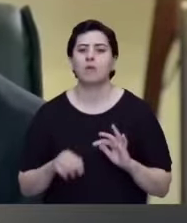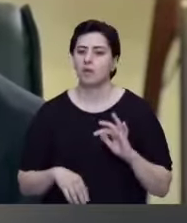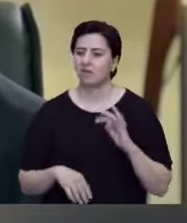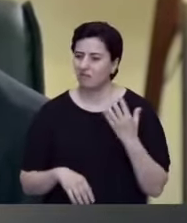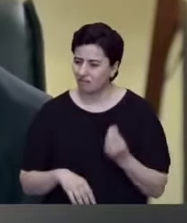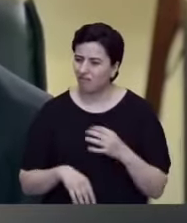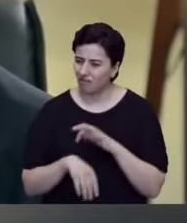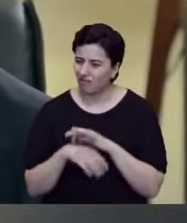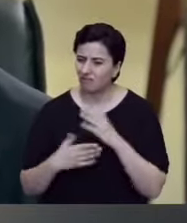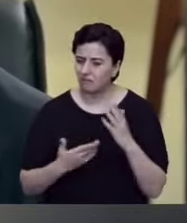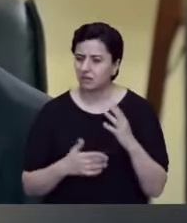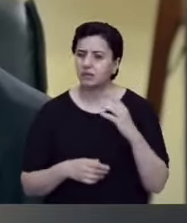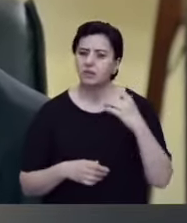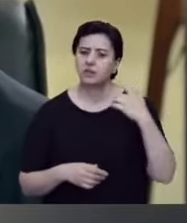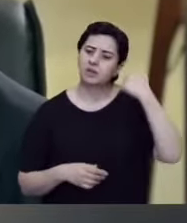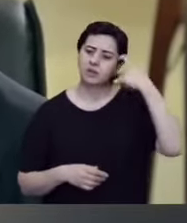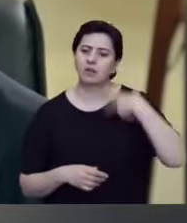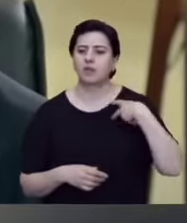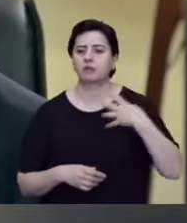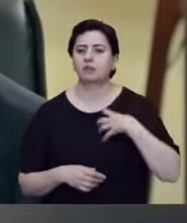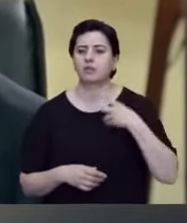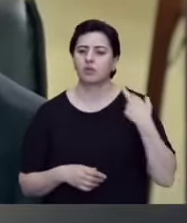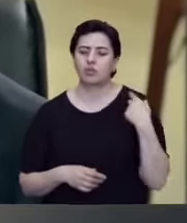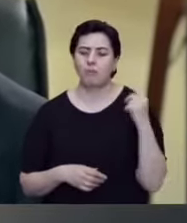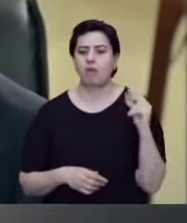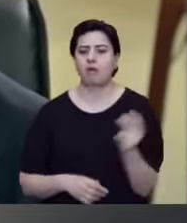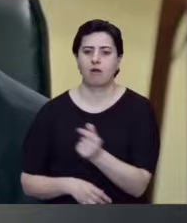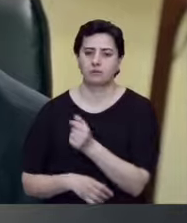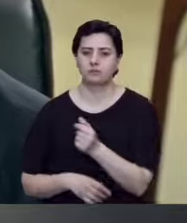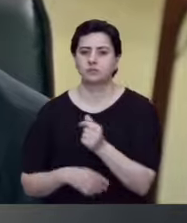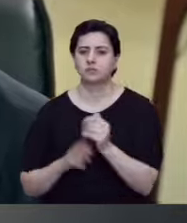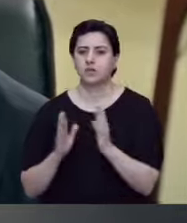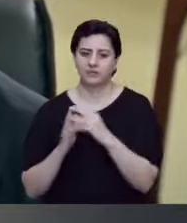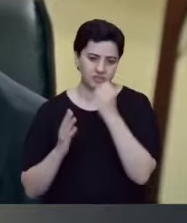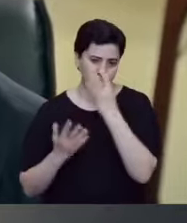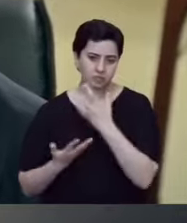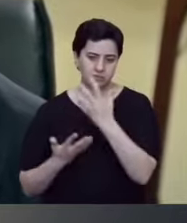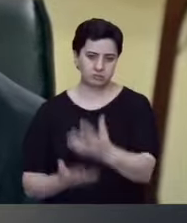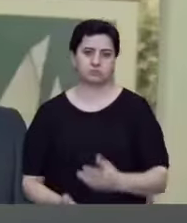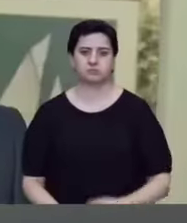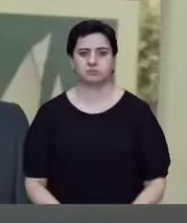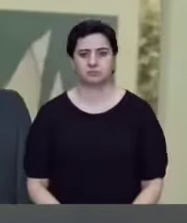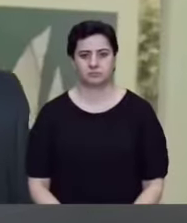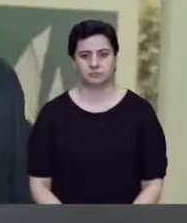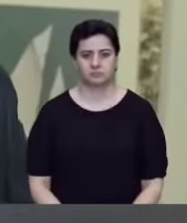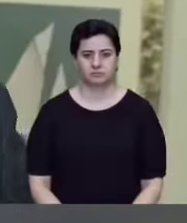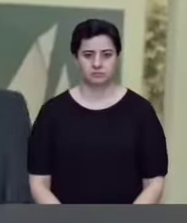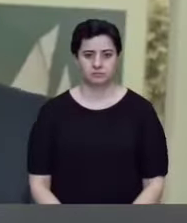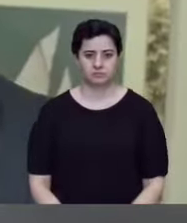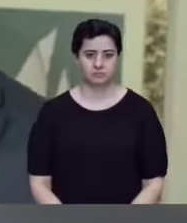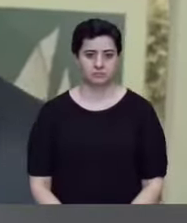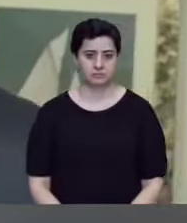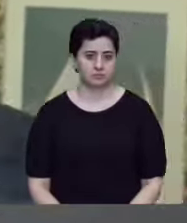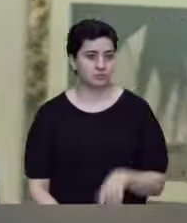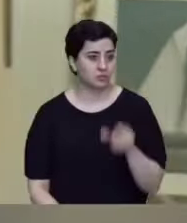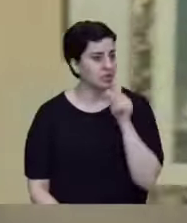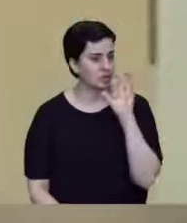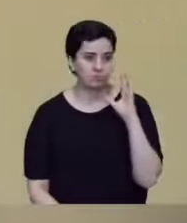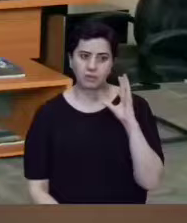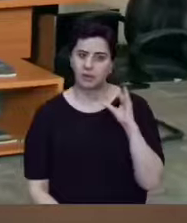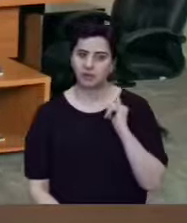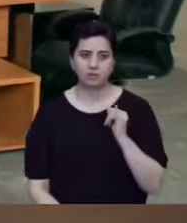Evet. İntihar numarasıyla kaçmış. İlk işi de eve çiçek göndermek olmuş. Adam resmen